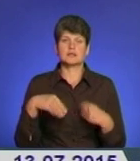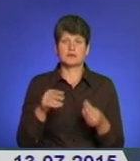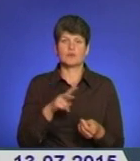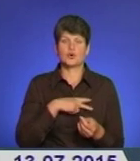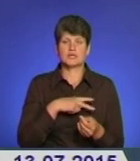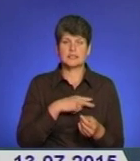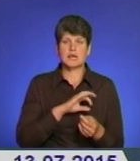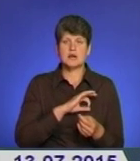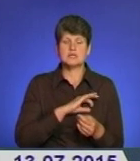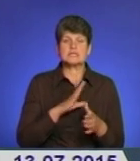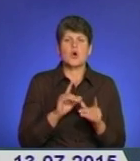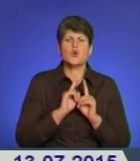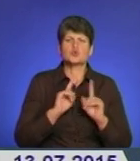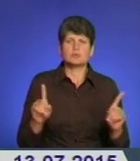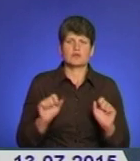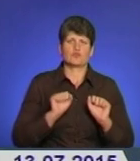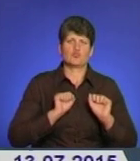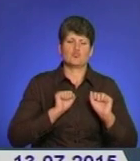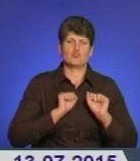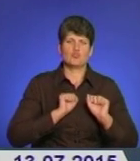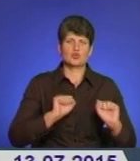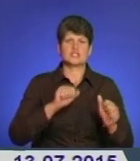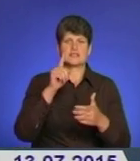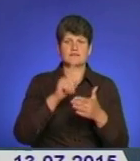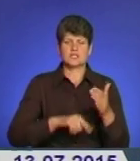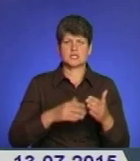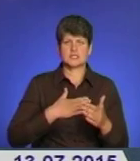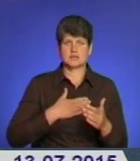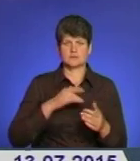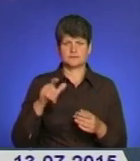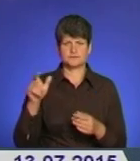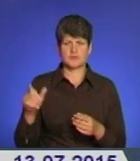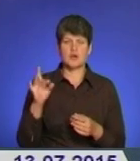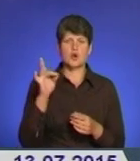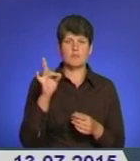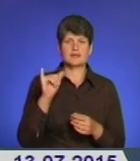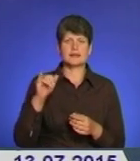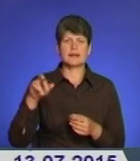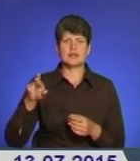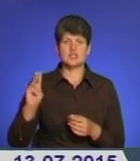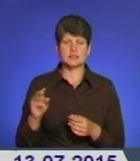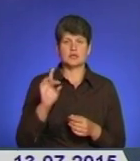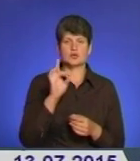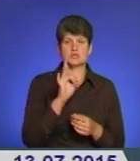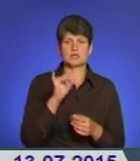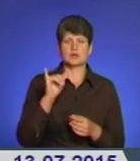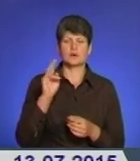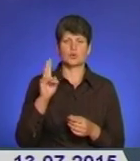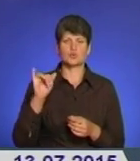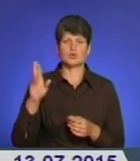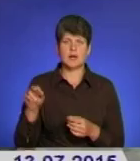за особливу мужність і вірність військовій присязі наших земляків Романа Іляшенка та Руслана Коцюка